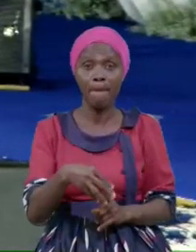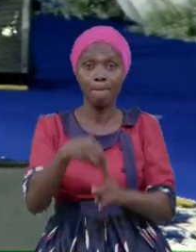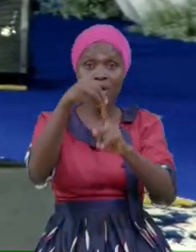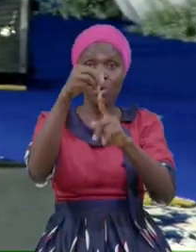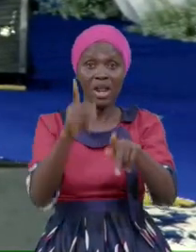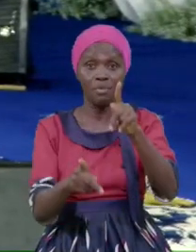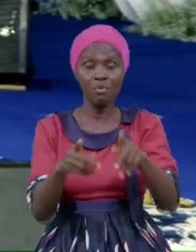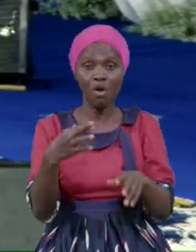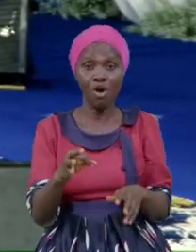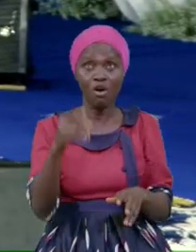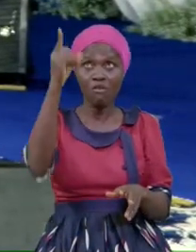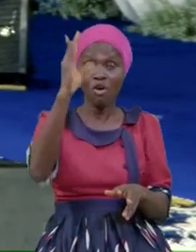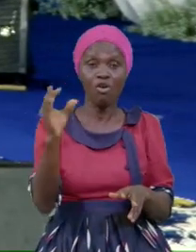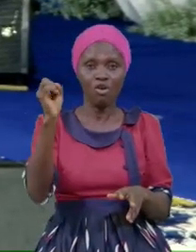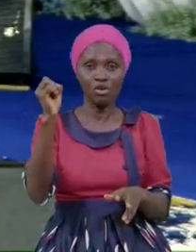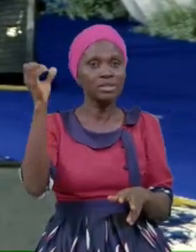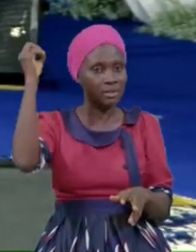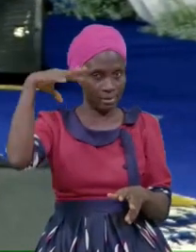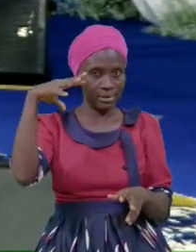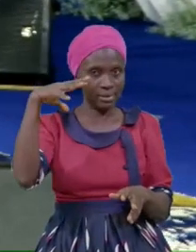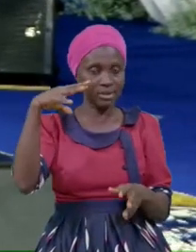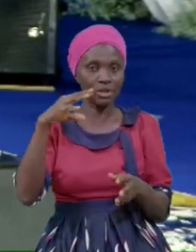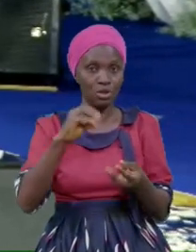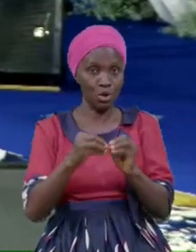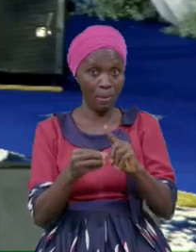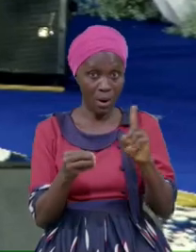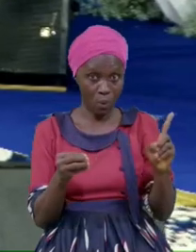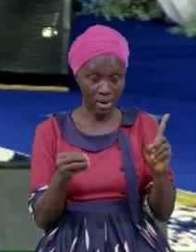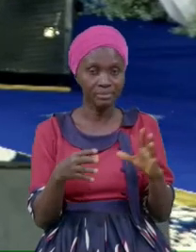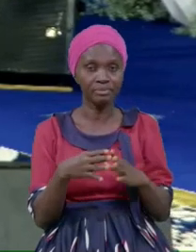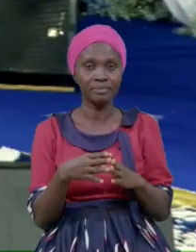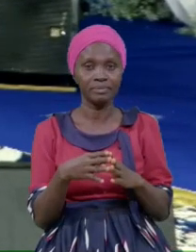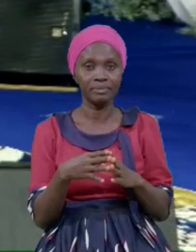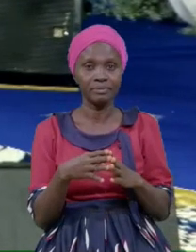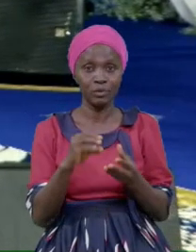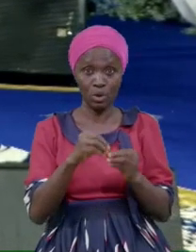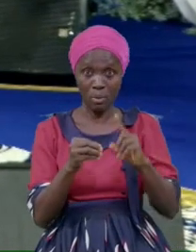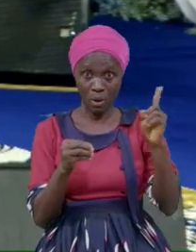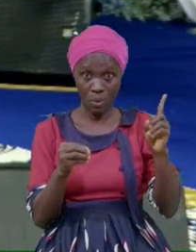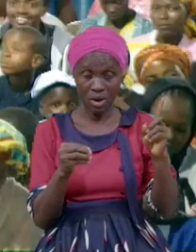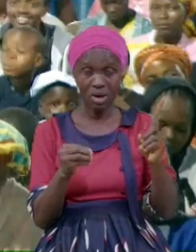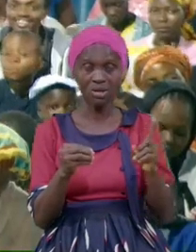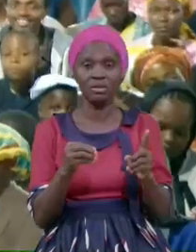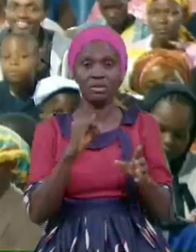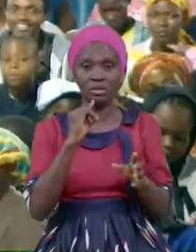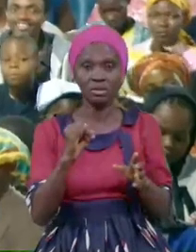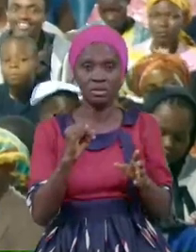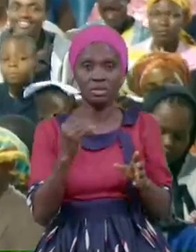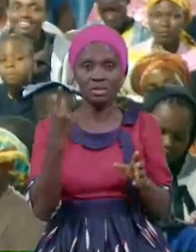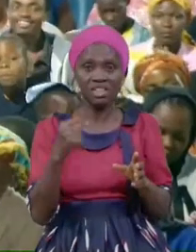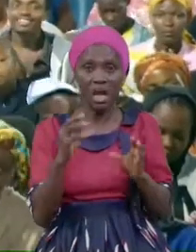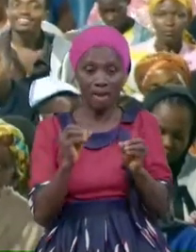grâce de Dieu. Voyons le premier point. Premier point, les participants privilégiés de la